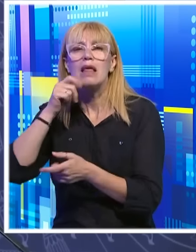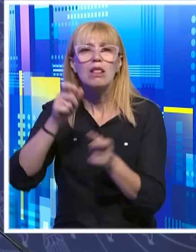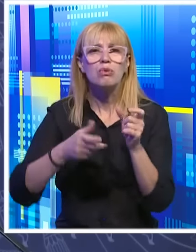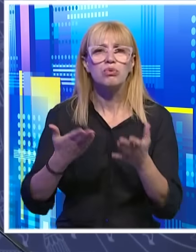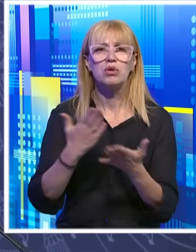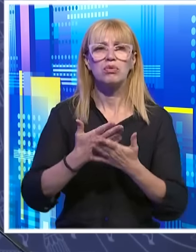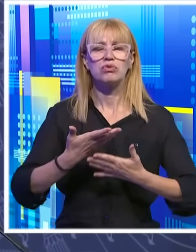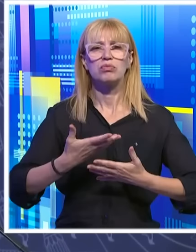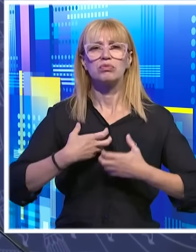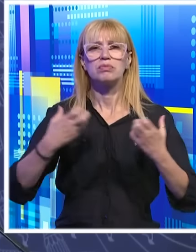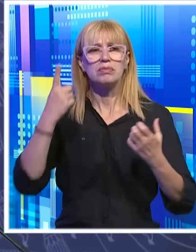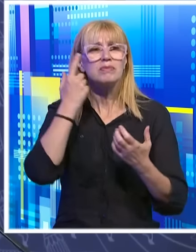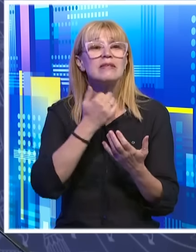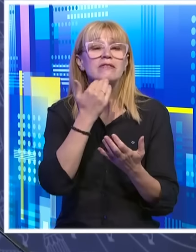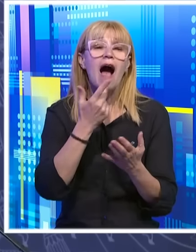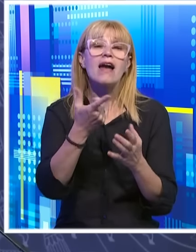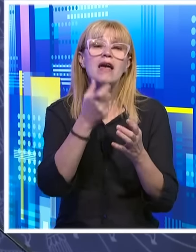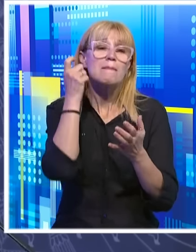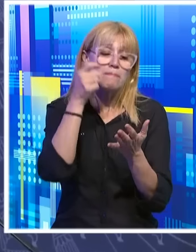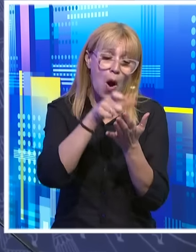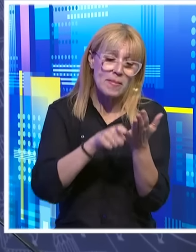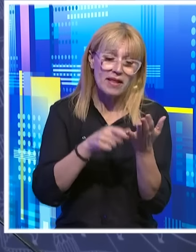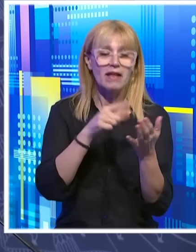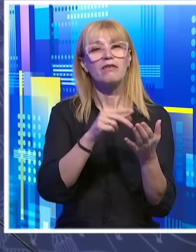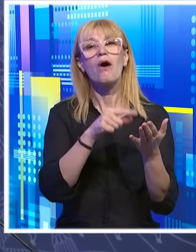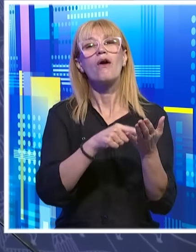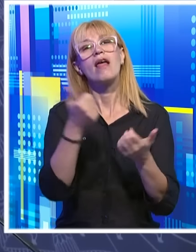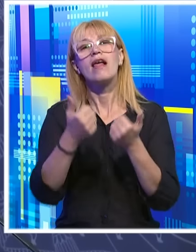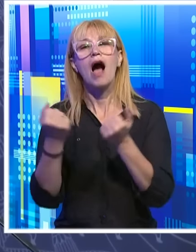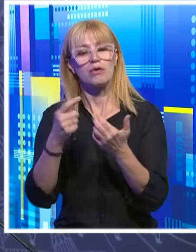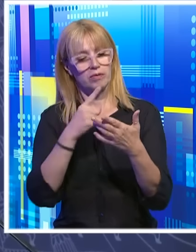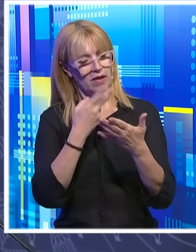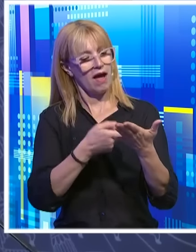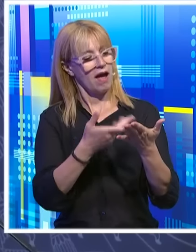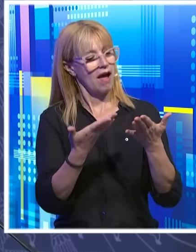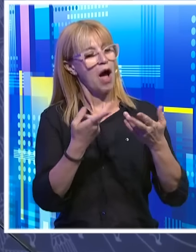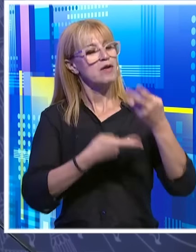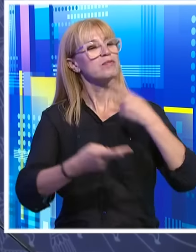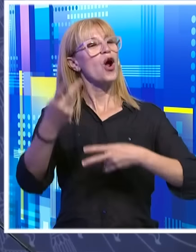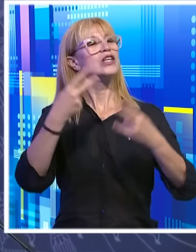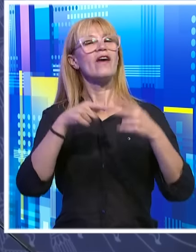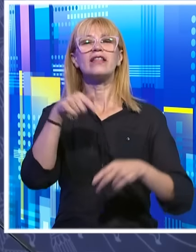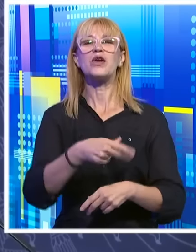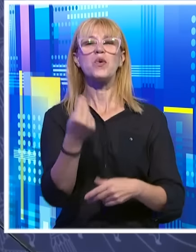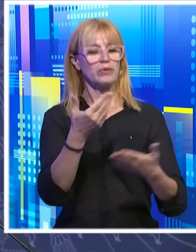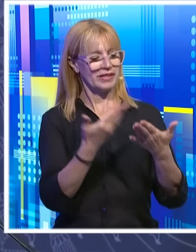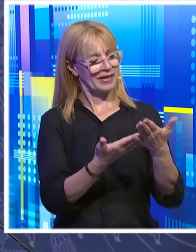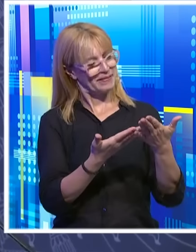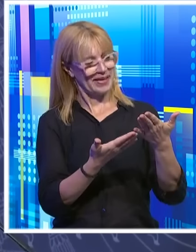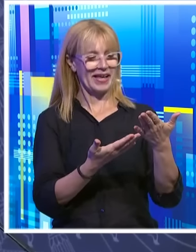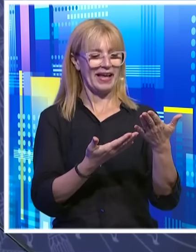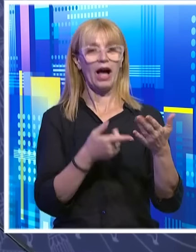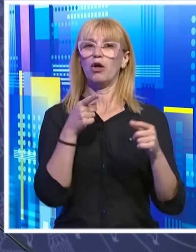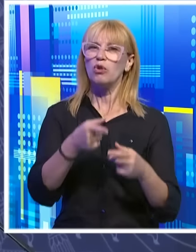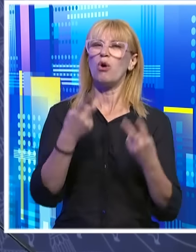Zamislite u svakom mobilnom telefonu ili automobilu deo na kome piše Made in Serbia. To su teme koje su nam danas potrebne, a ne da ljudi